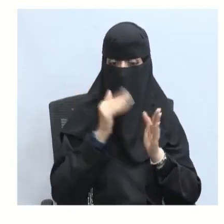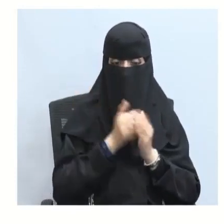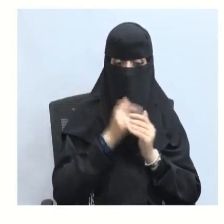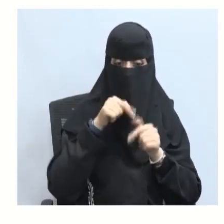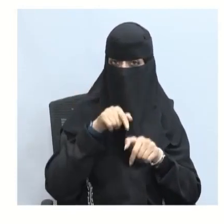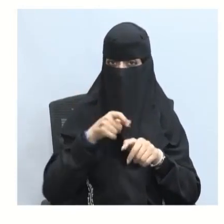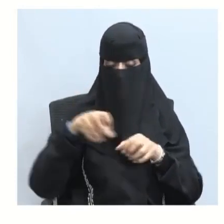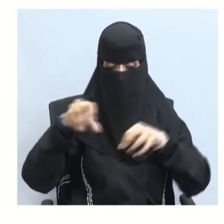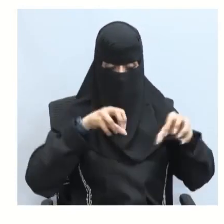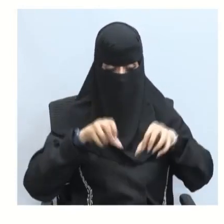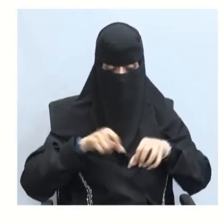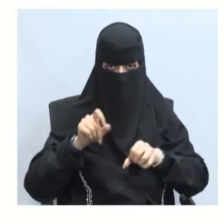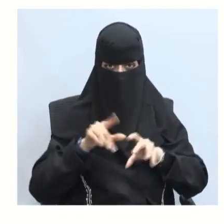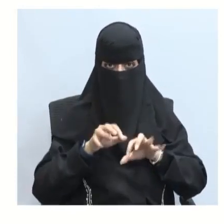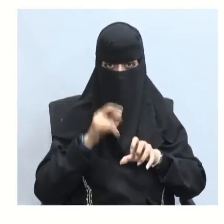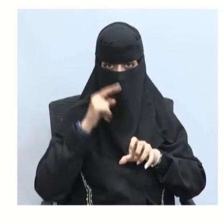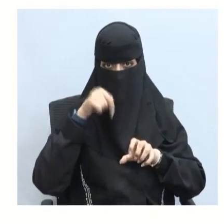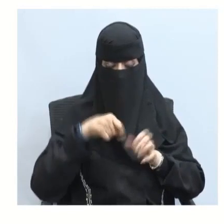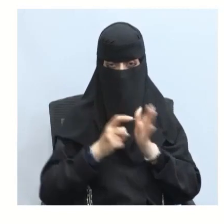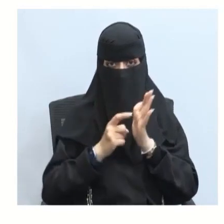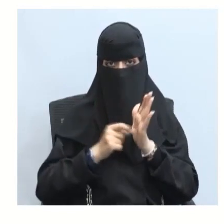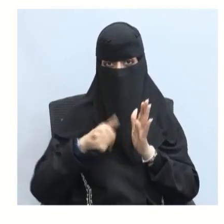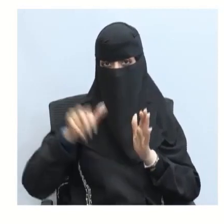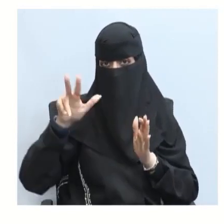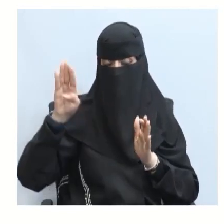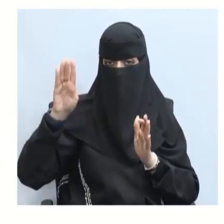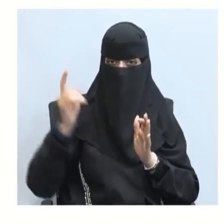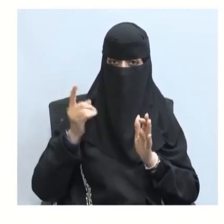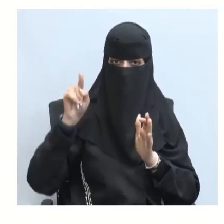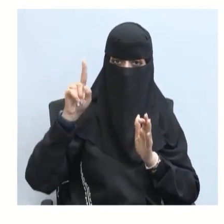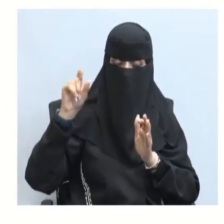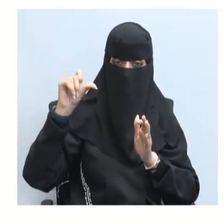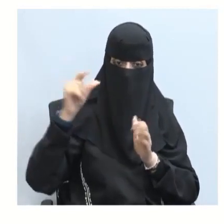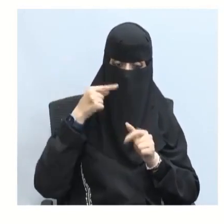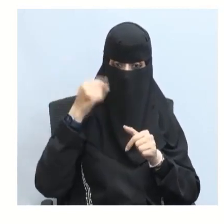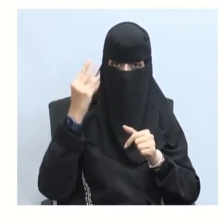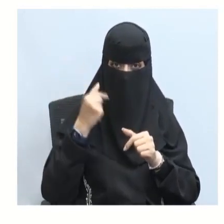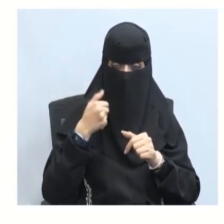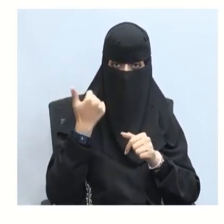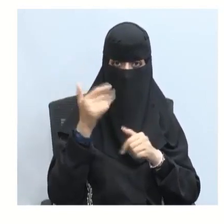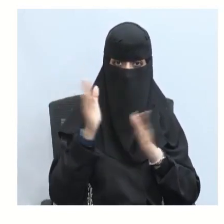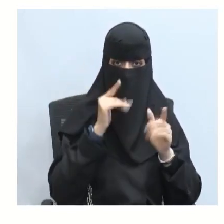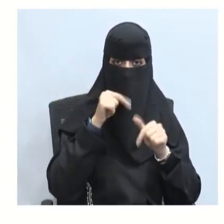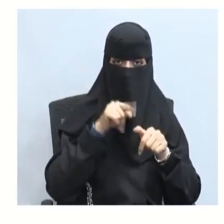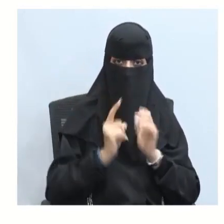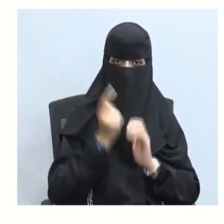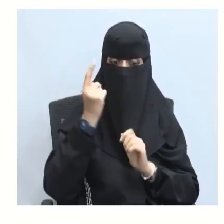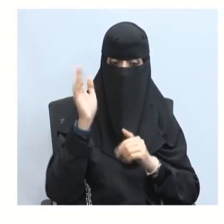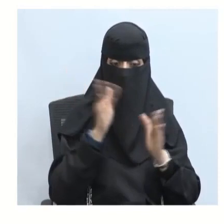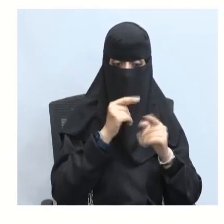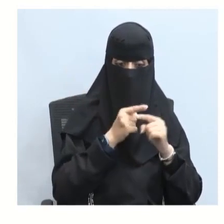ما هو التوزيع الالكتروني لعنصر الكربون قلنا انه يساوي عدده الذري 6 اذا 1 اس